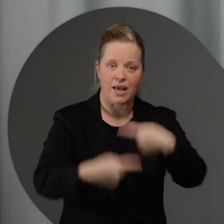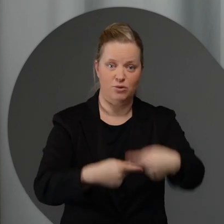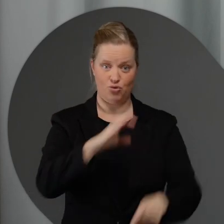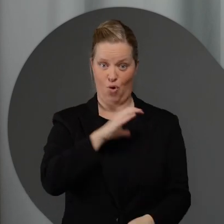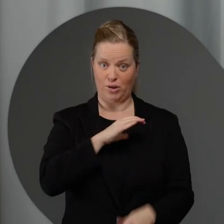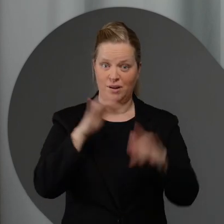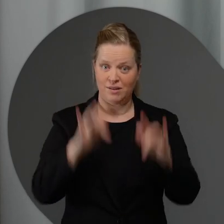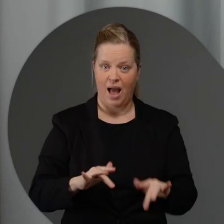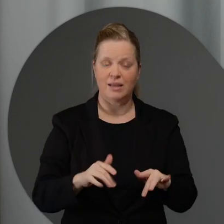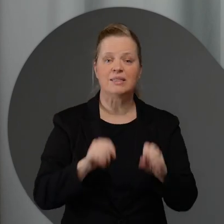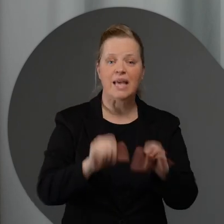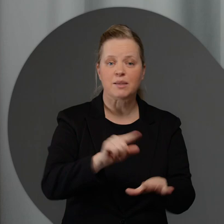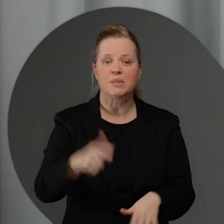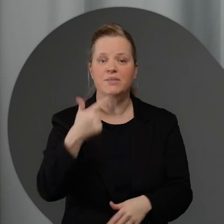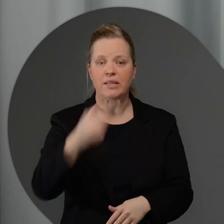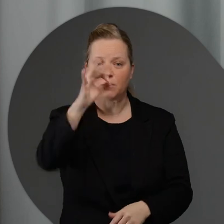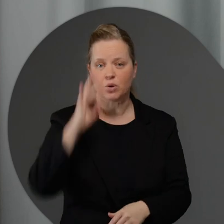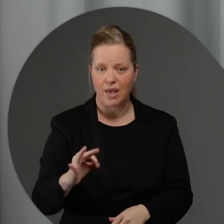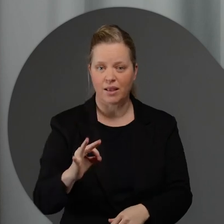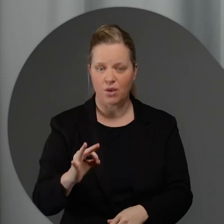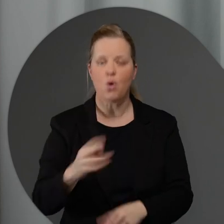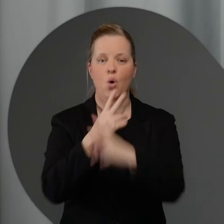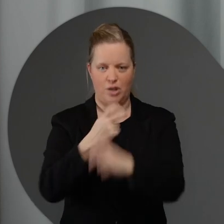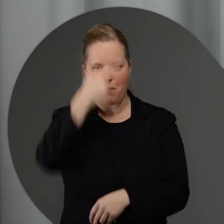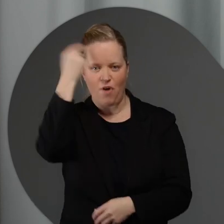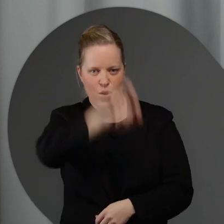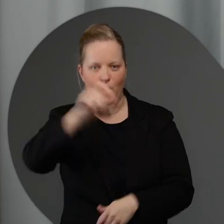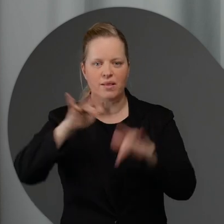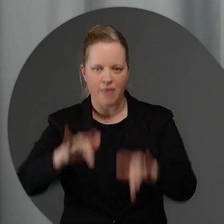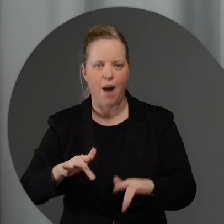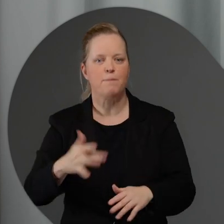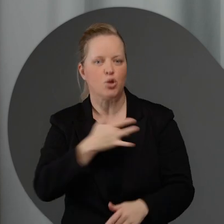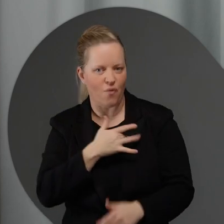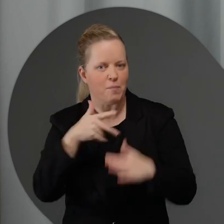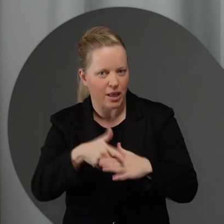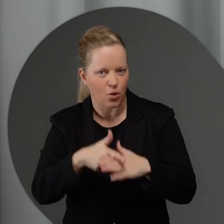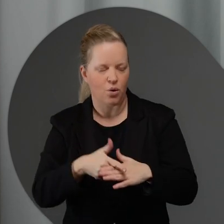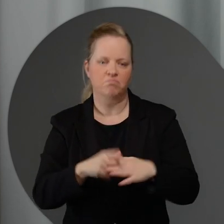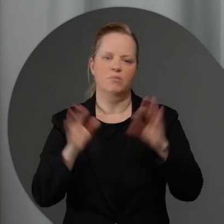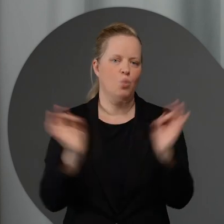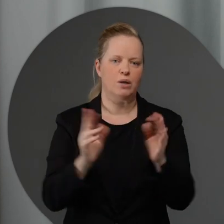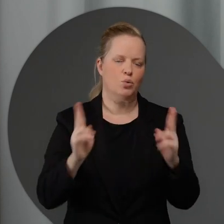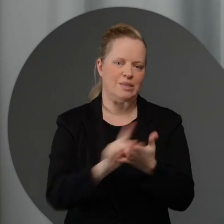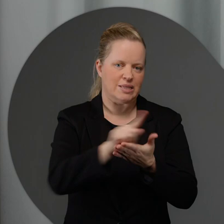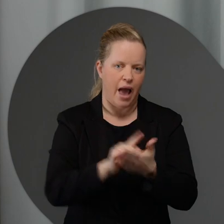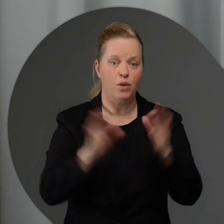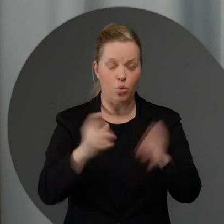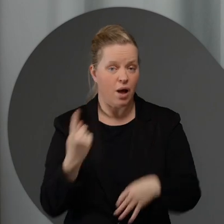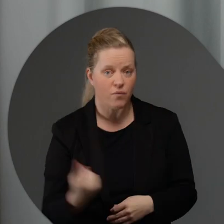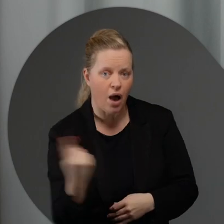Wir haben 16 bis 20% der österreichischen Bevölkerung sind von einer Behinderung entweder zeitweise